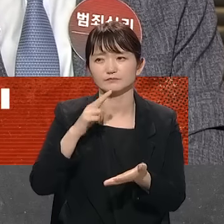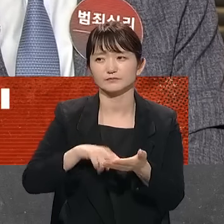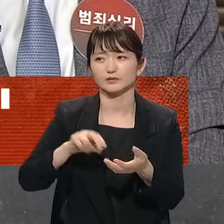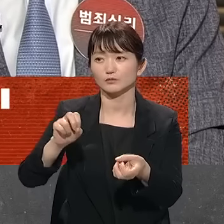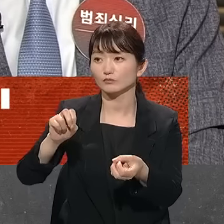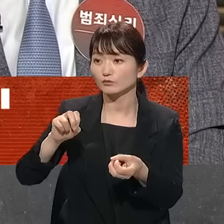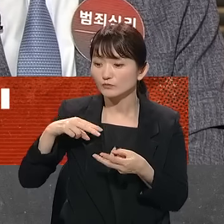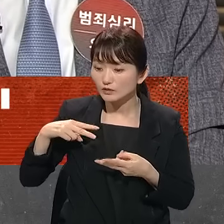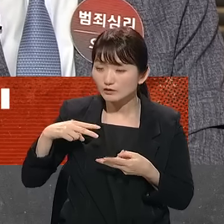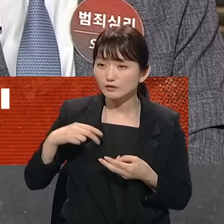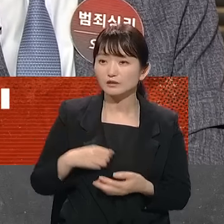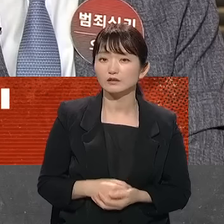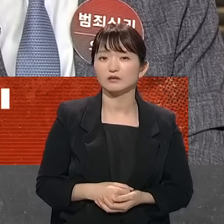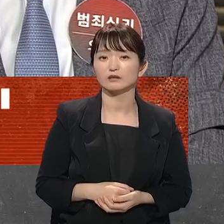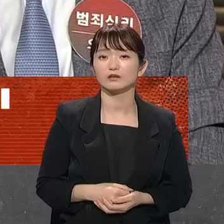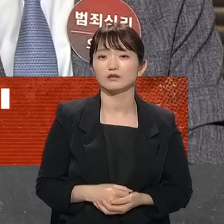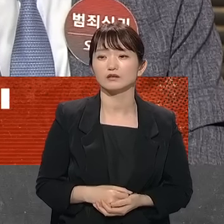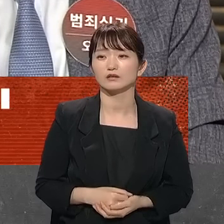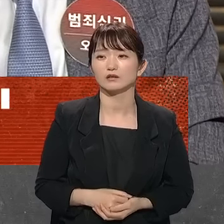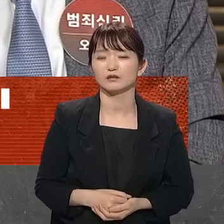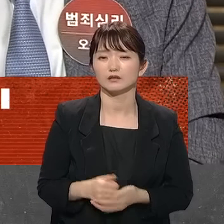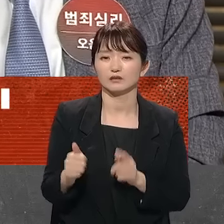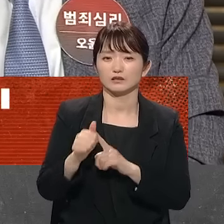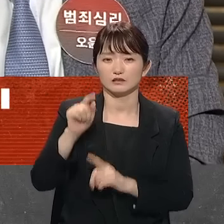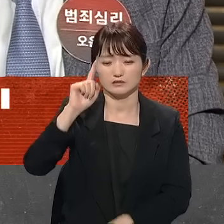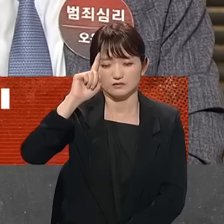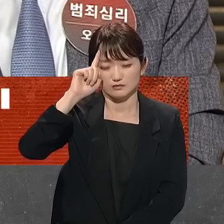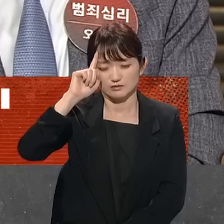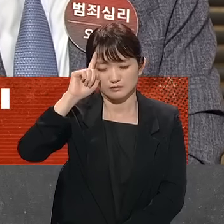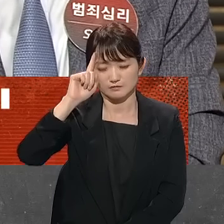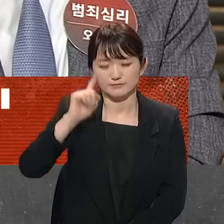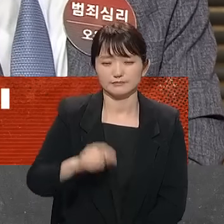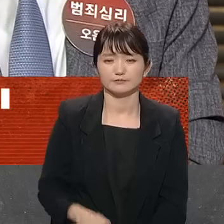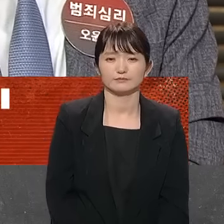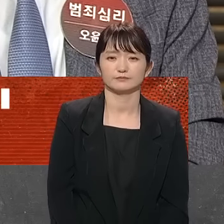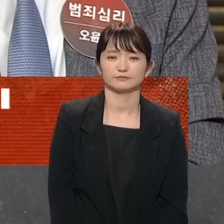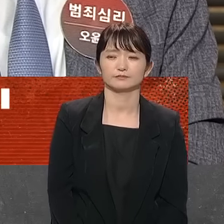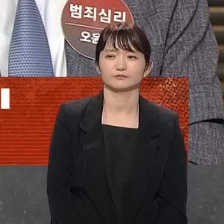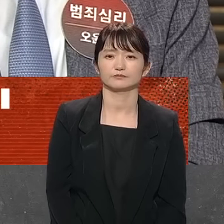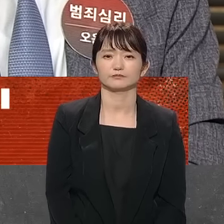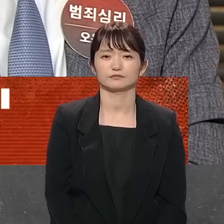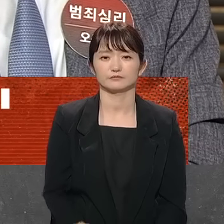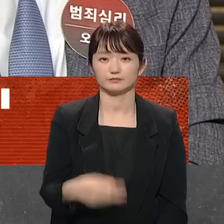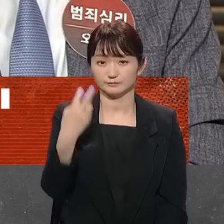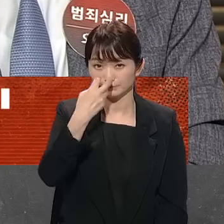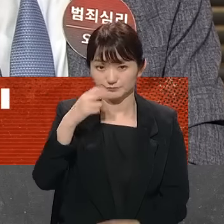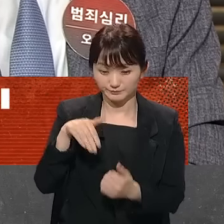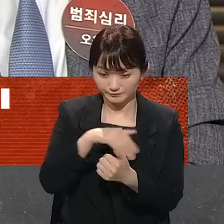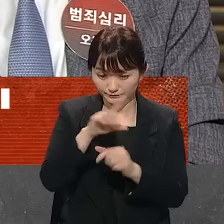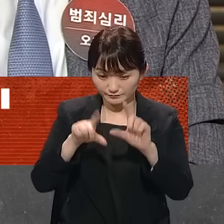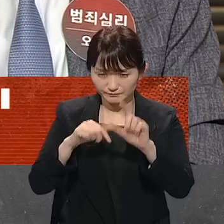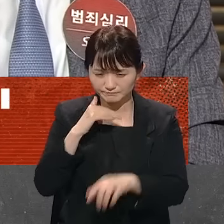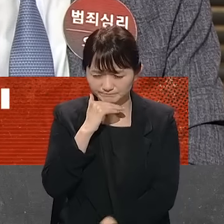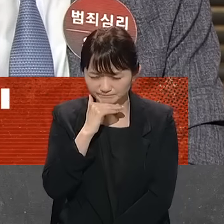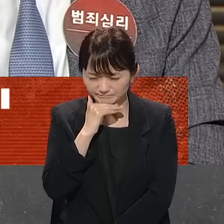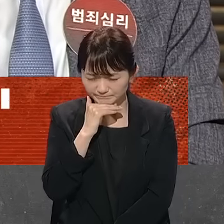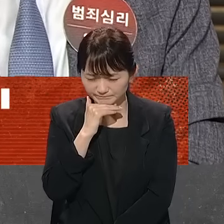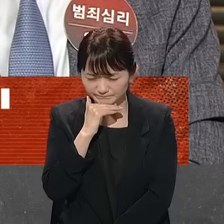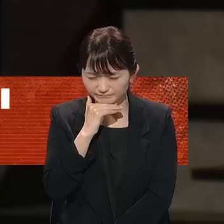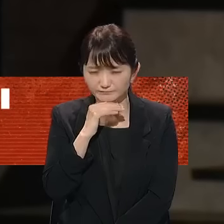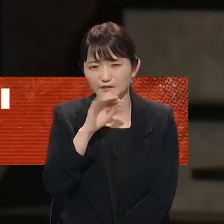보내왔다니까 아마 이분이 상당히 그 스트레스를 받고 있는 것 같습니다. 그래서 이 수사 상황을 갖다가 계속 기다릴 수가 없기